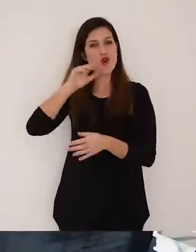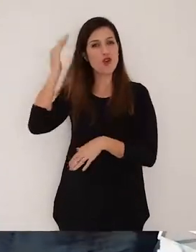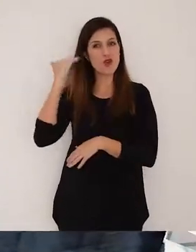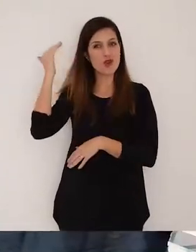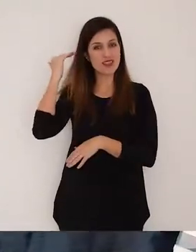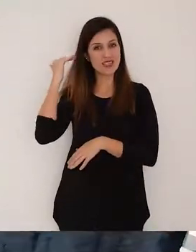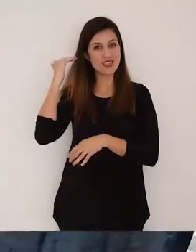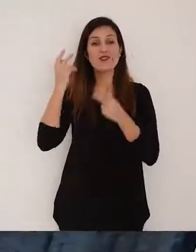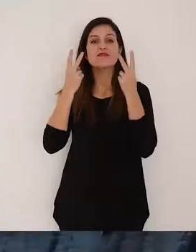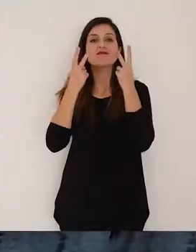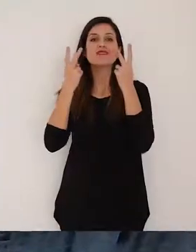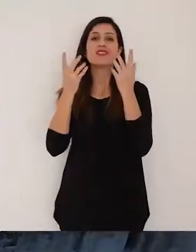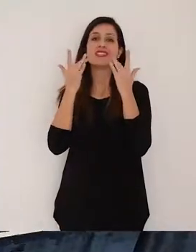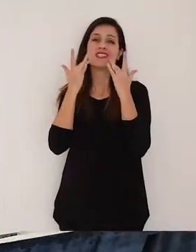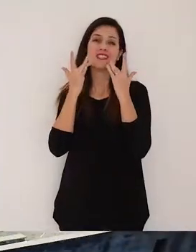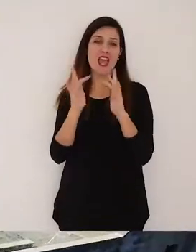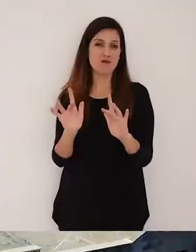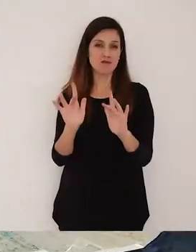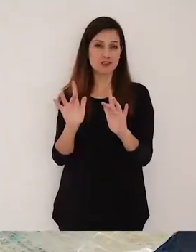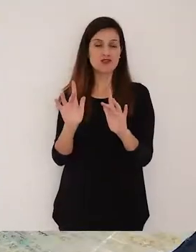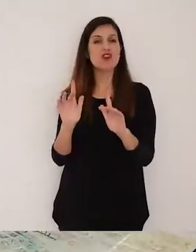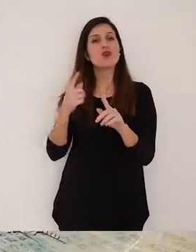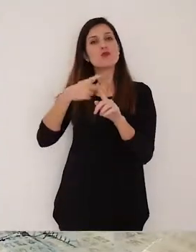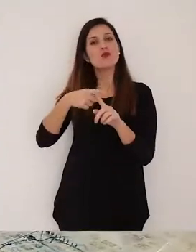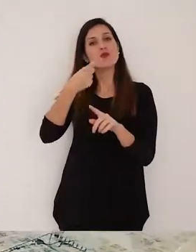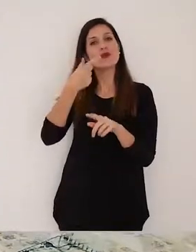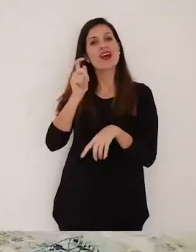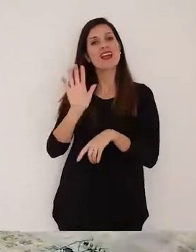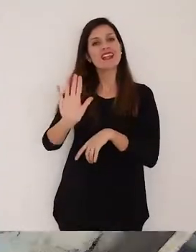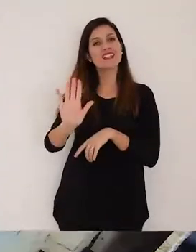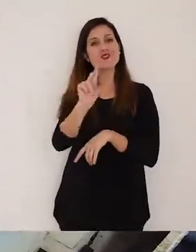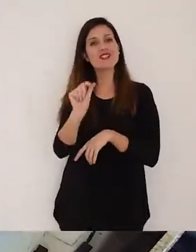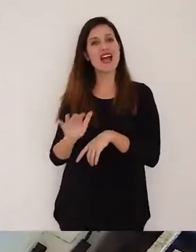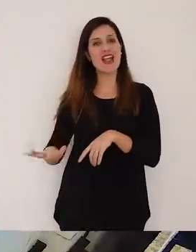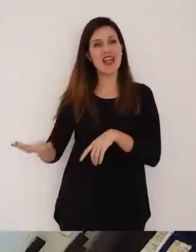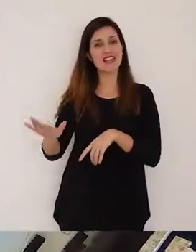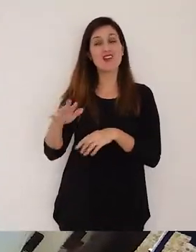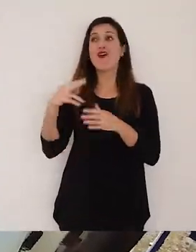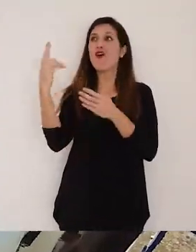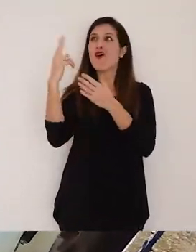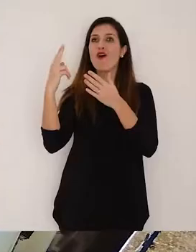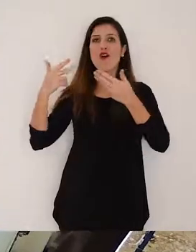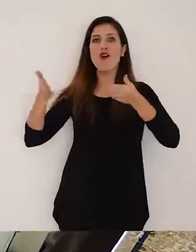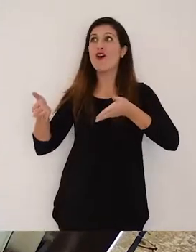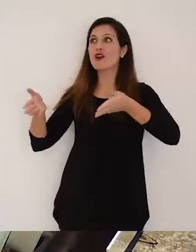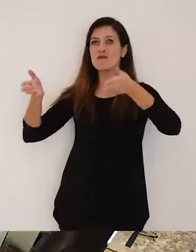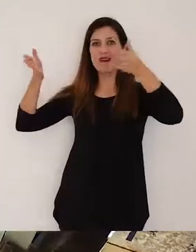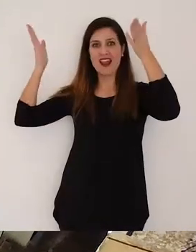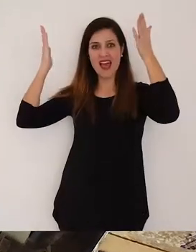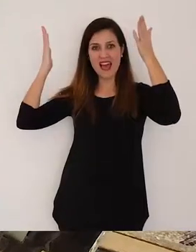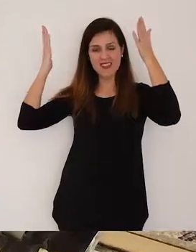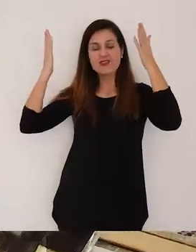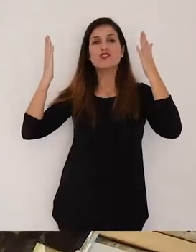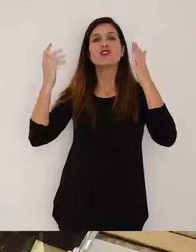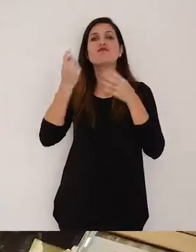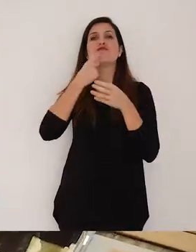si riscopre facilmente la grazia della semplicità e dell'autenticità salentina, immergendosi tra i colori caldi del Carparo nudo